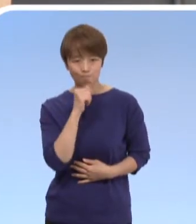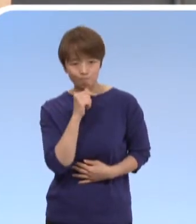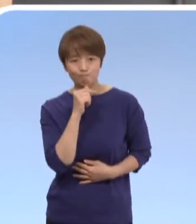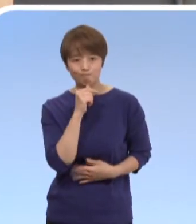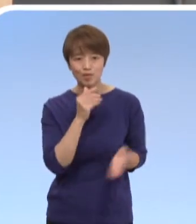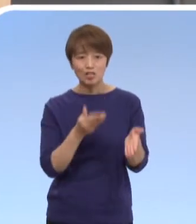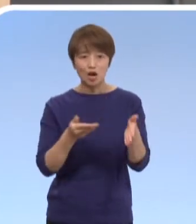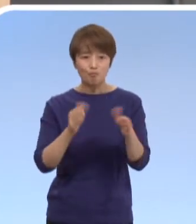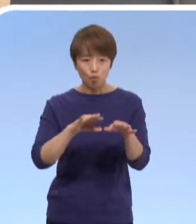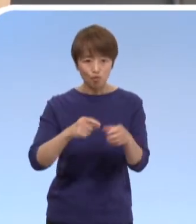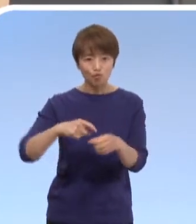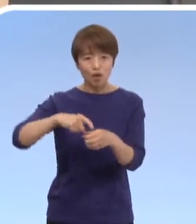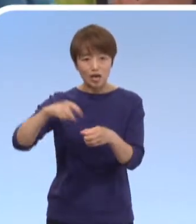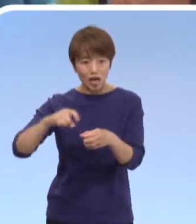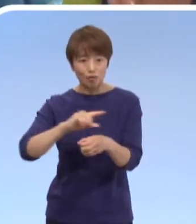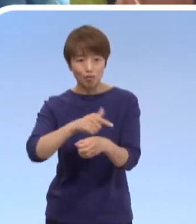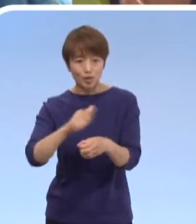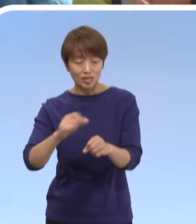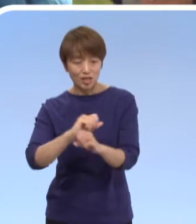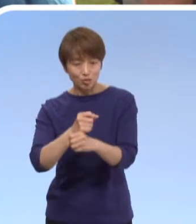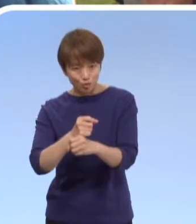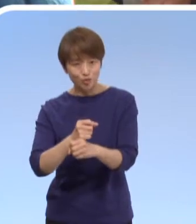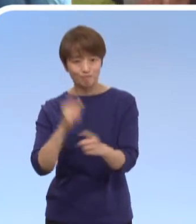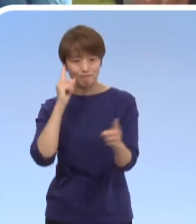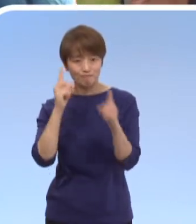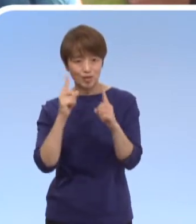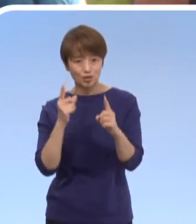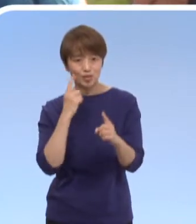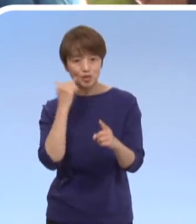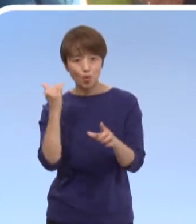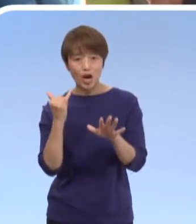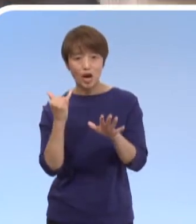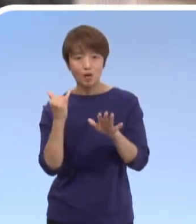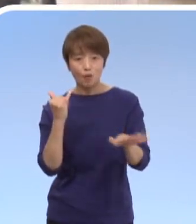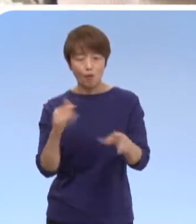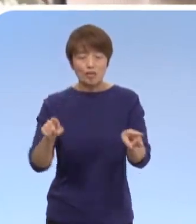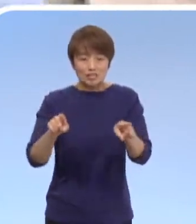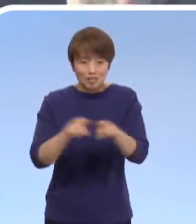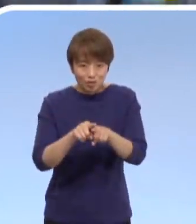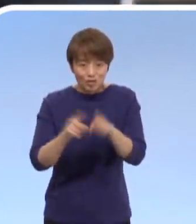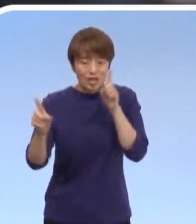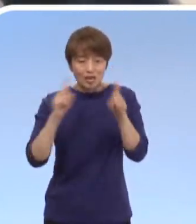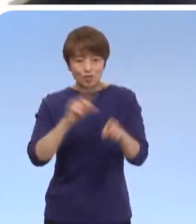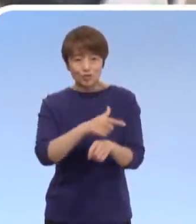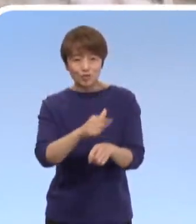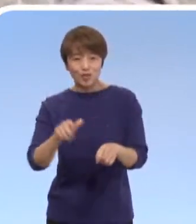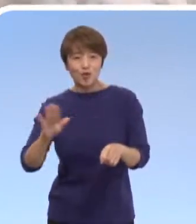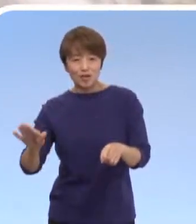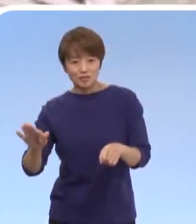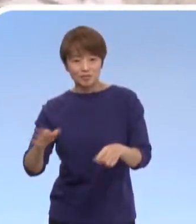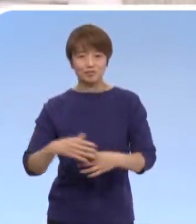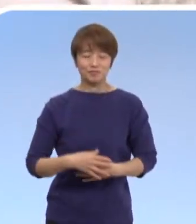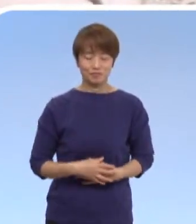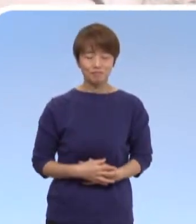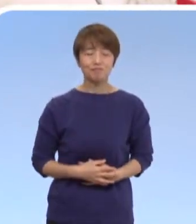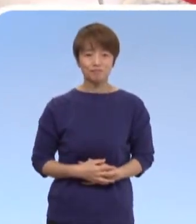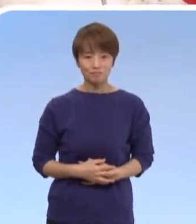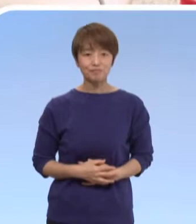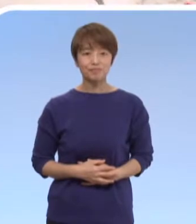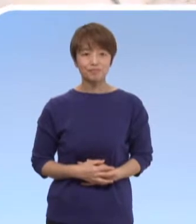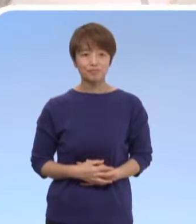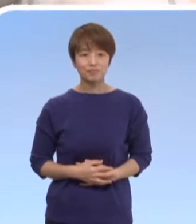なるほど、段ボールや空き缶などで工夫しながら、親子で遊ぶ仕掛けがいっぱいです。